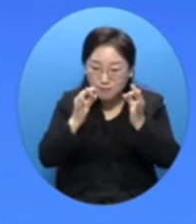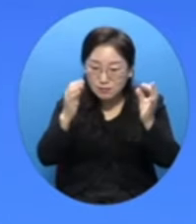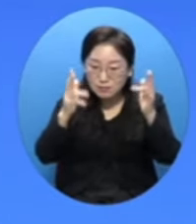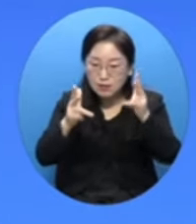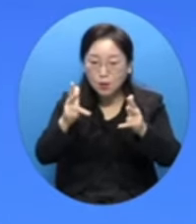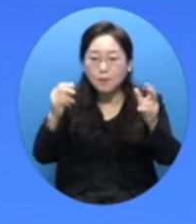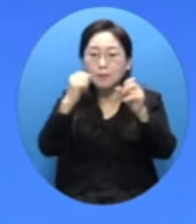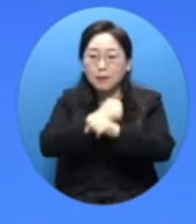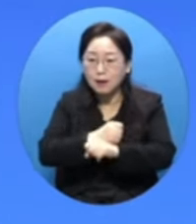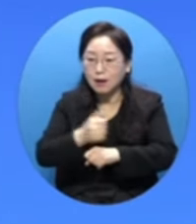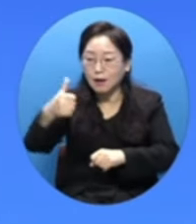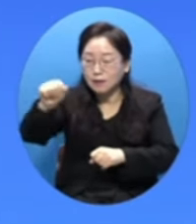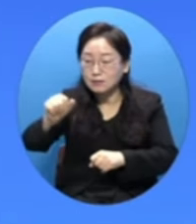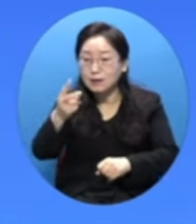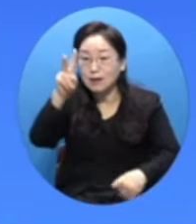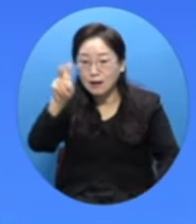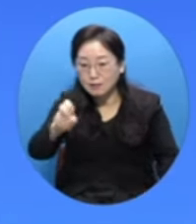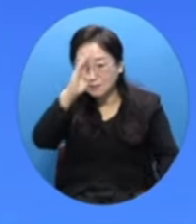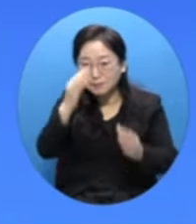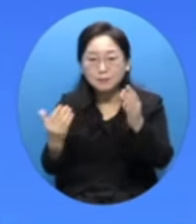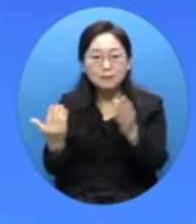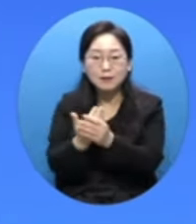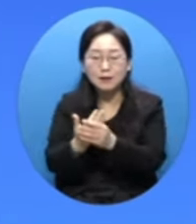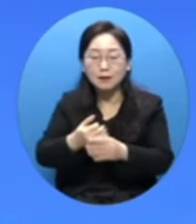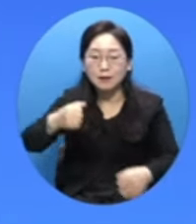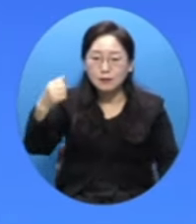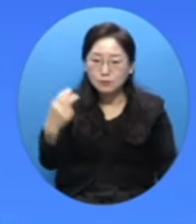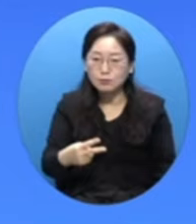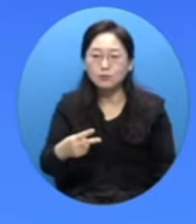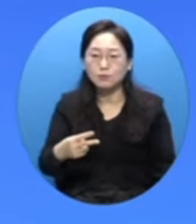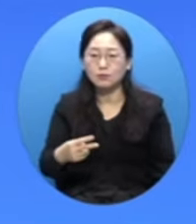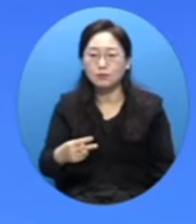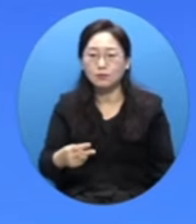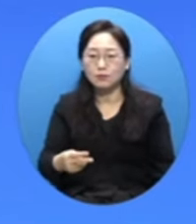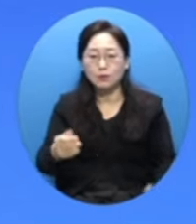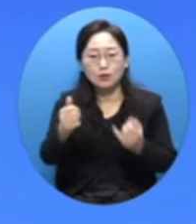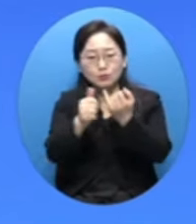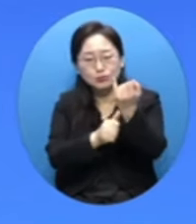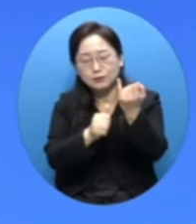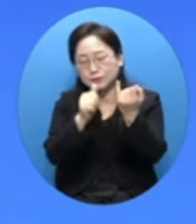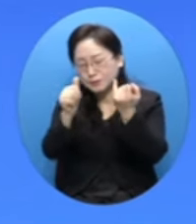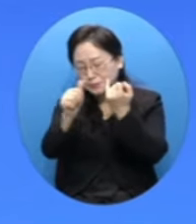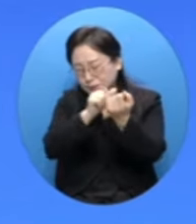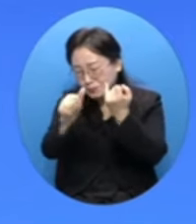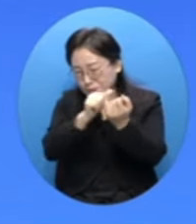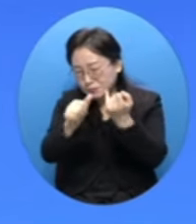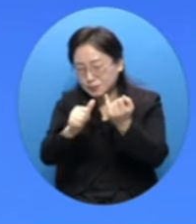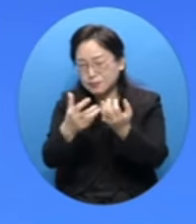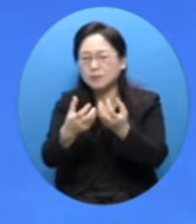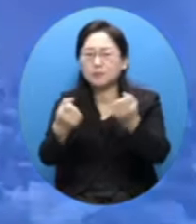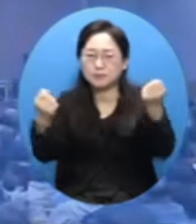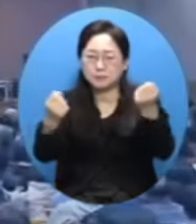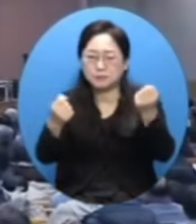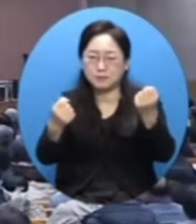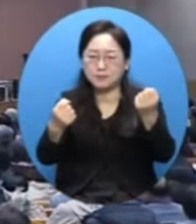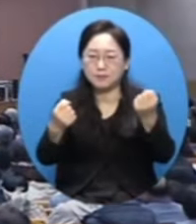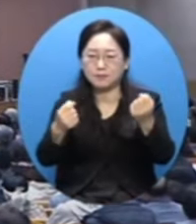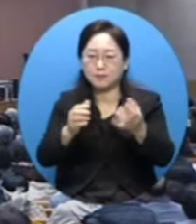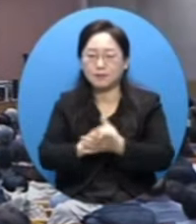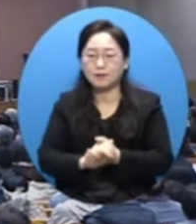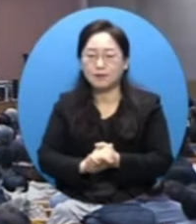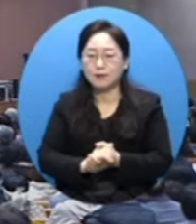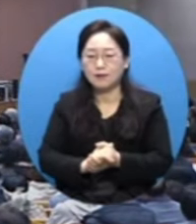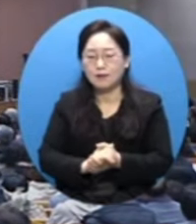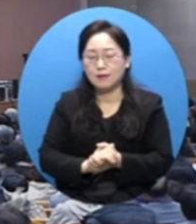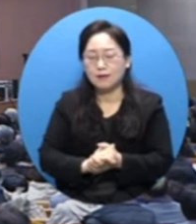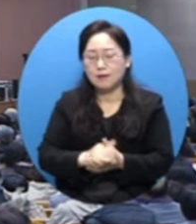아들은 암에 걸리고 또 그러다 보니까 아내하고도 사이가 안 좋아서 별걸 하게 되면서 그가 하나님